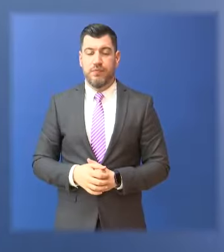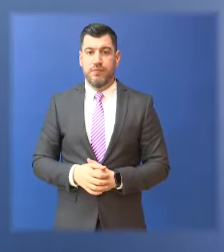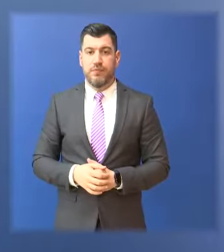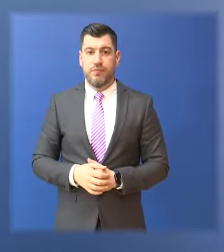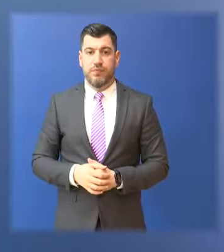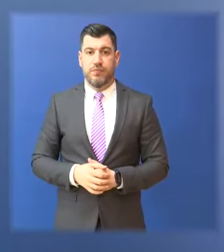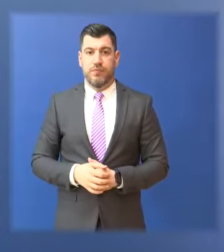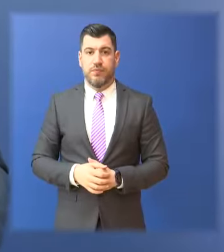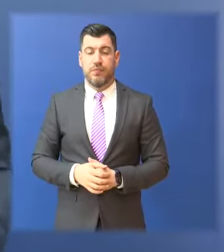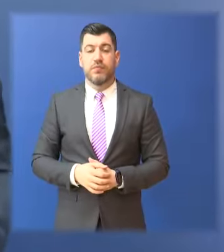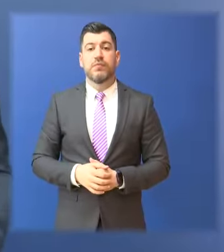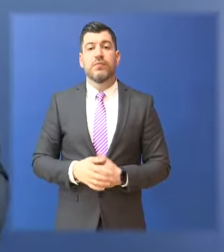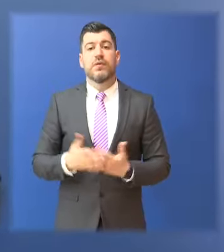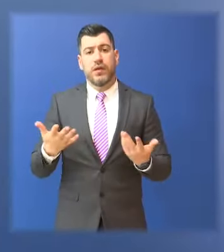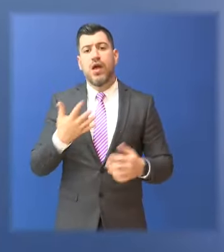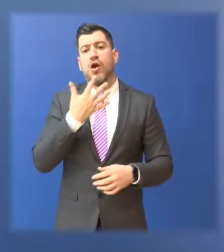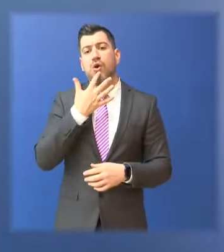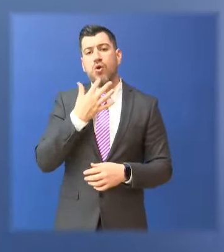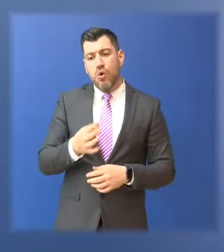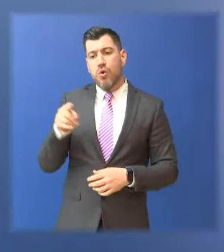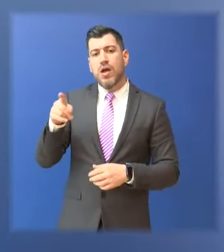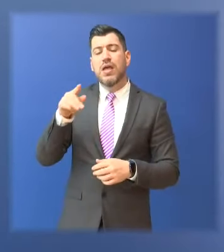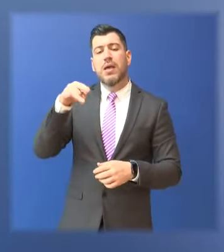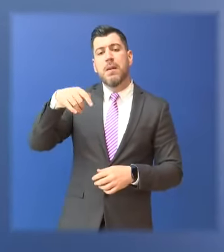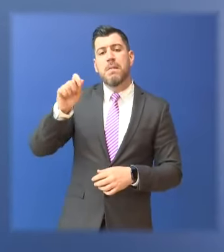συγκεκριμένο άθλημα,